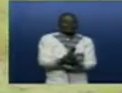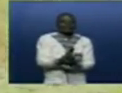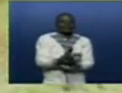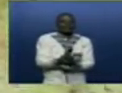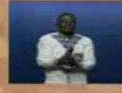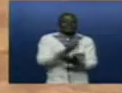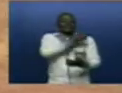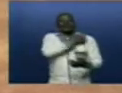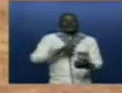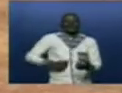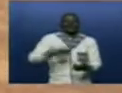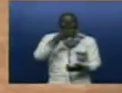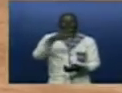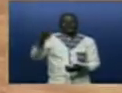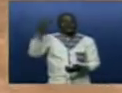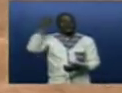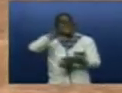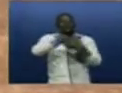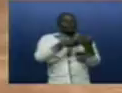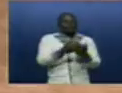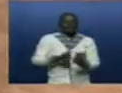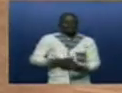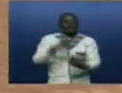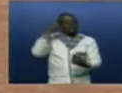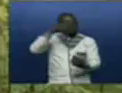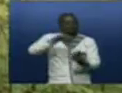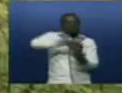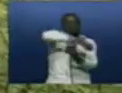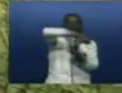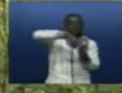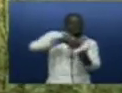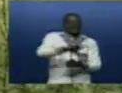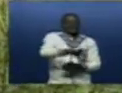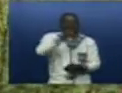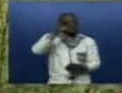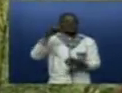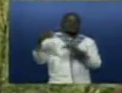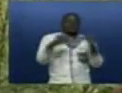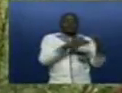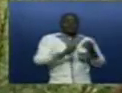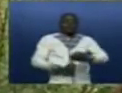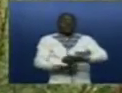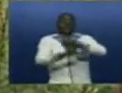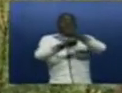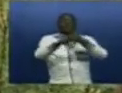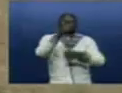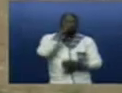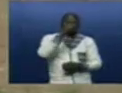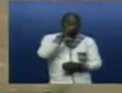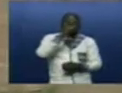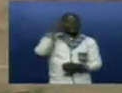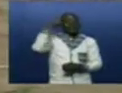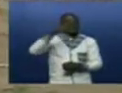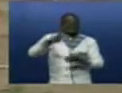L'ambassadeur de France et sa délégation sont en tournée dans les réalisations de lutte contre l'insécurité alimentaire, la dégradation